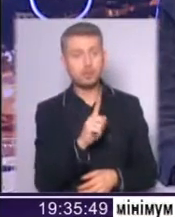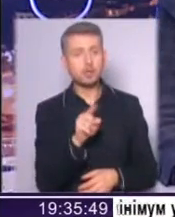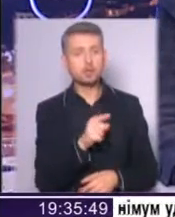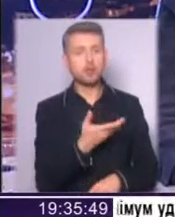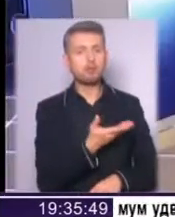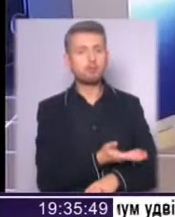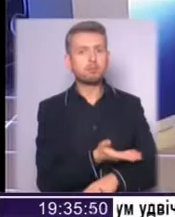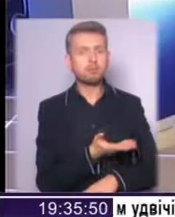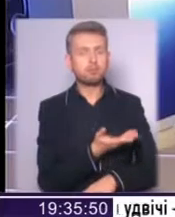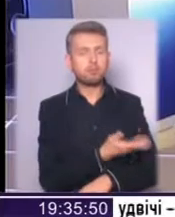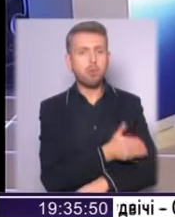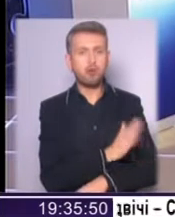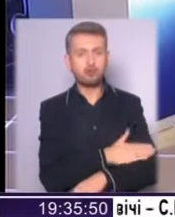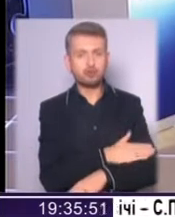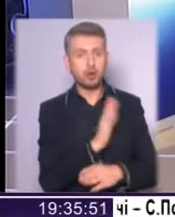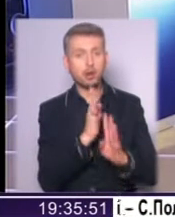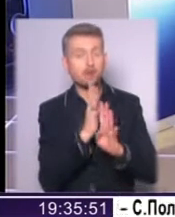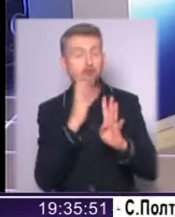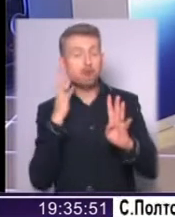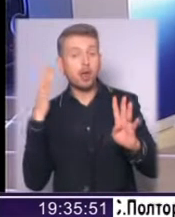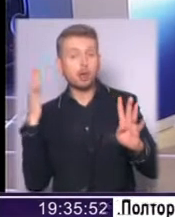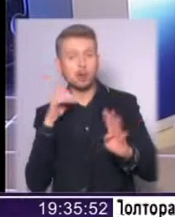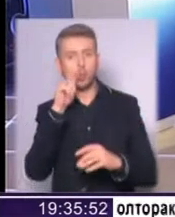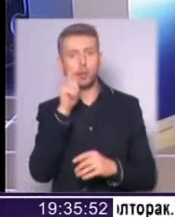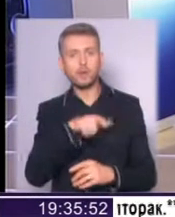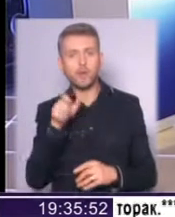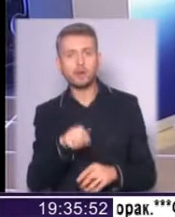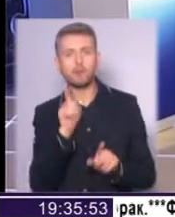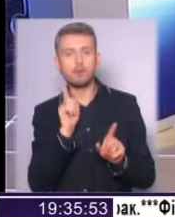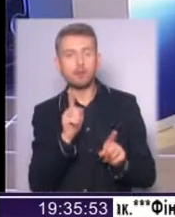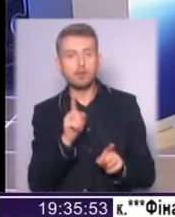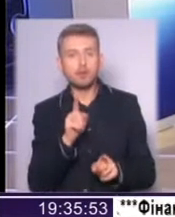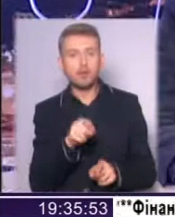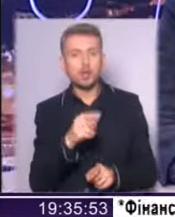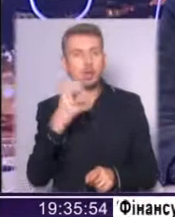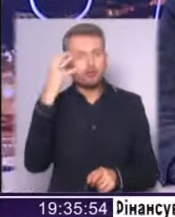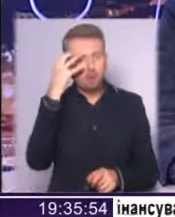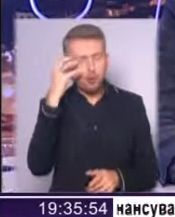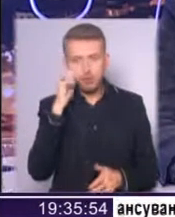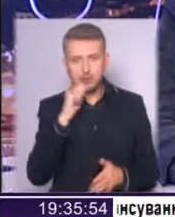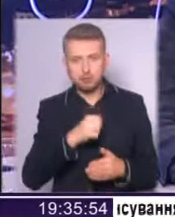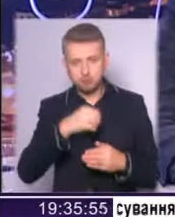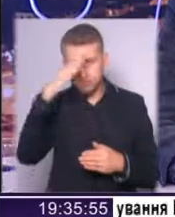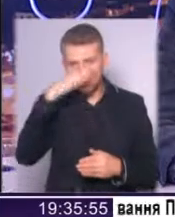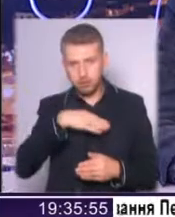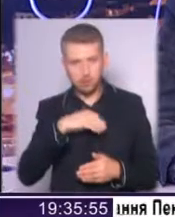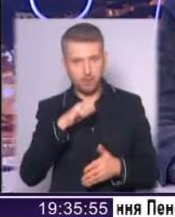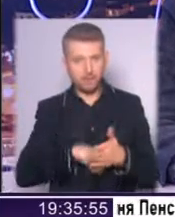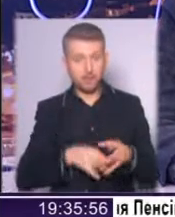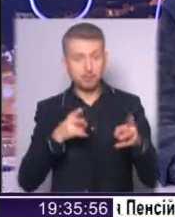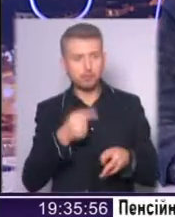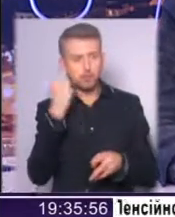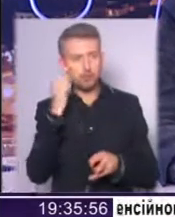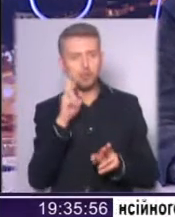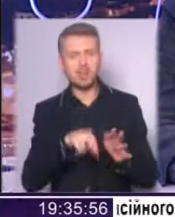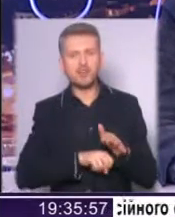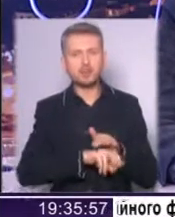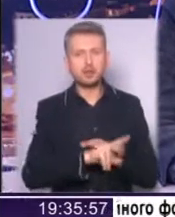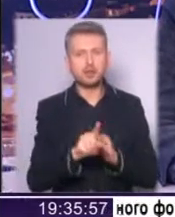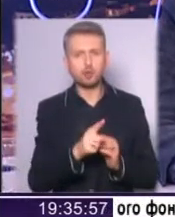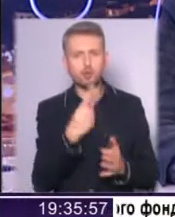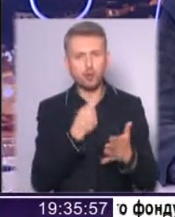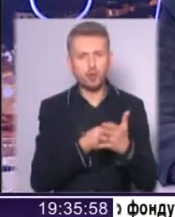ну, люди в відчаї. Я просто вважаю, що те, що зараз у нас і твориться, ну, це практично майже геноцид. Ви б поїхали на кордон, якщо ви не